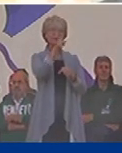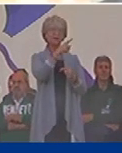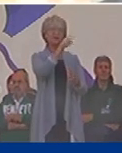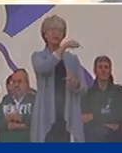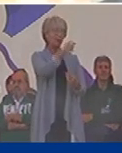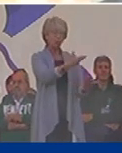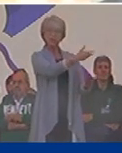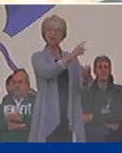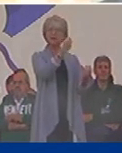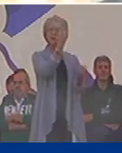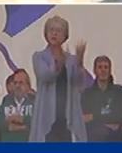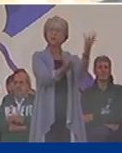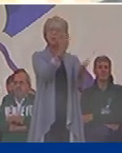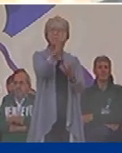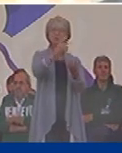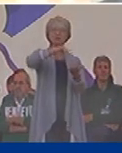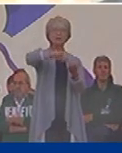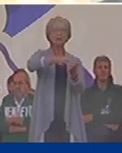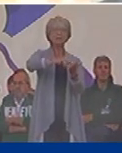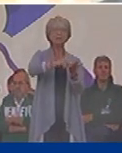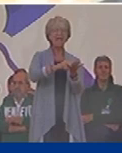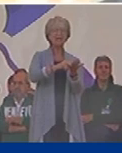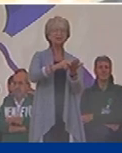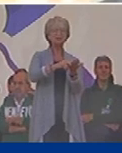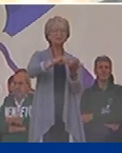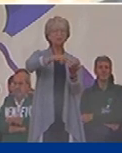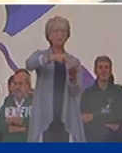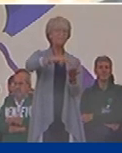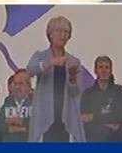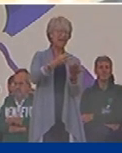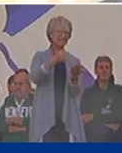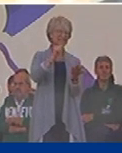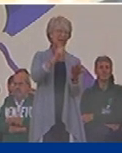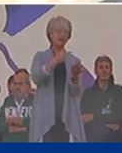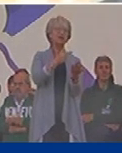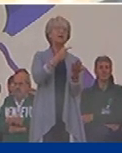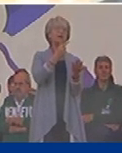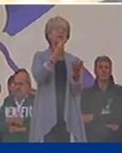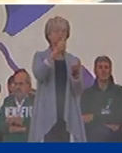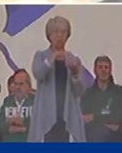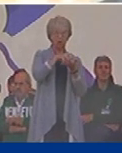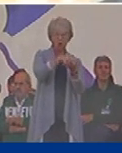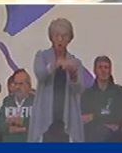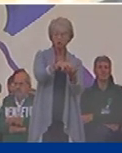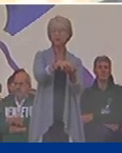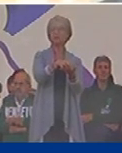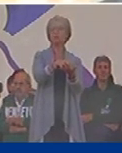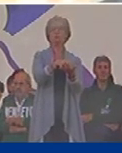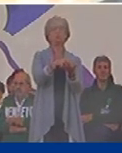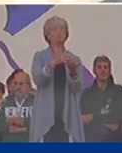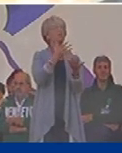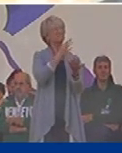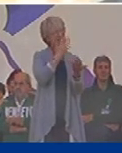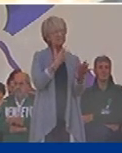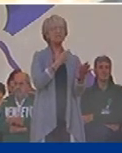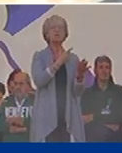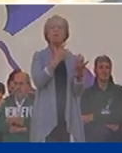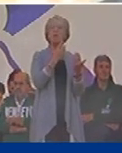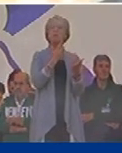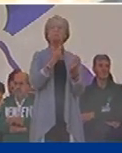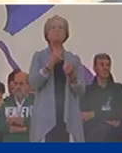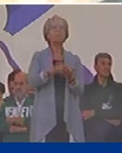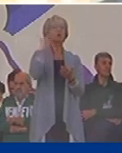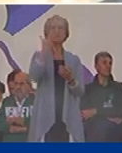pioppo al di là del contributo, ma testimonia la vostra